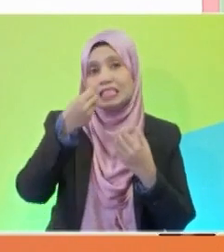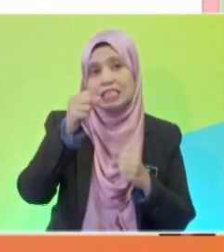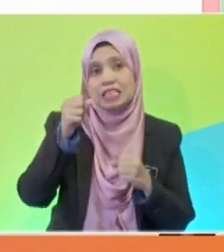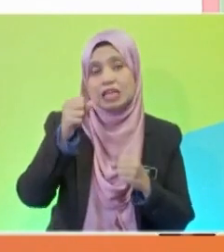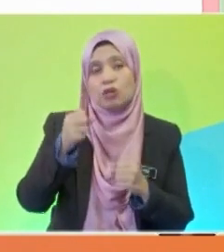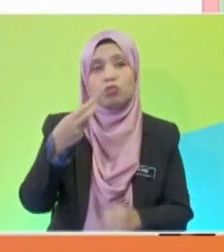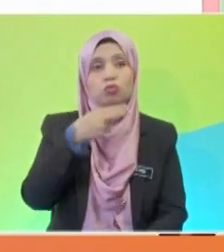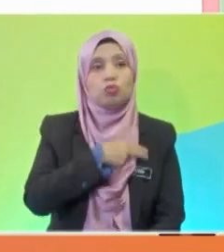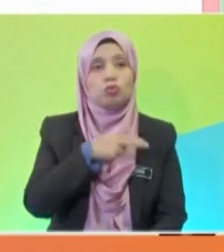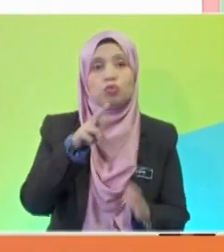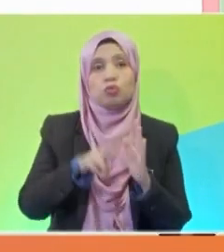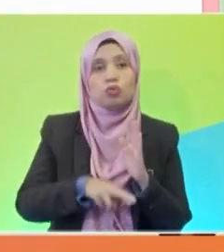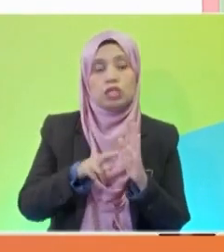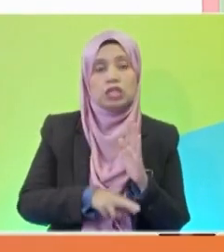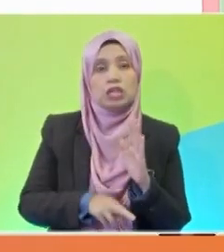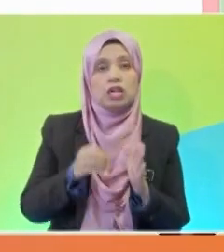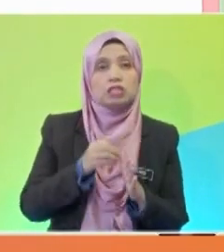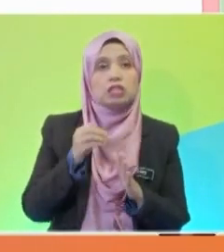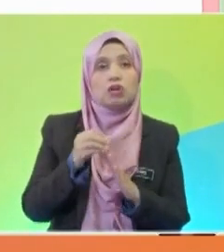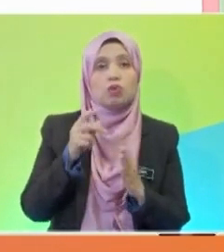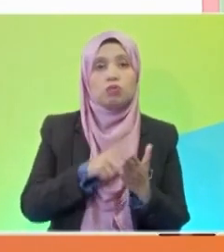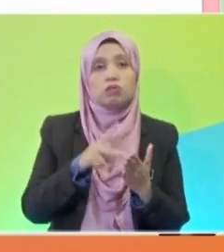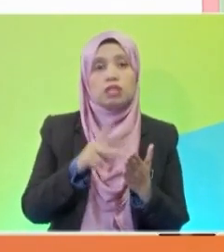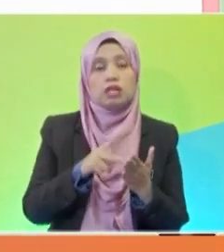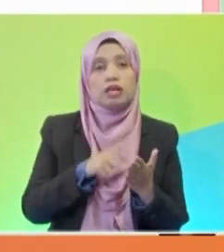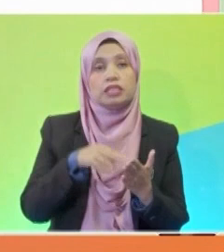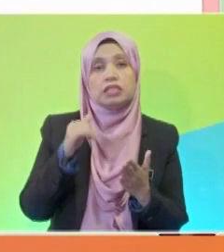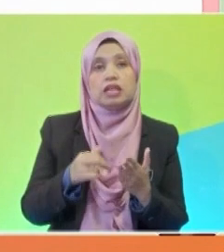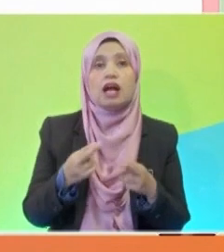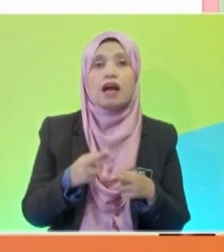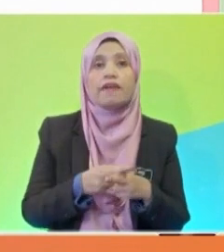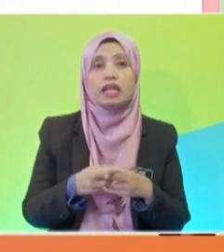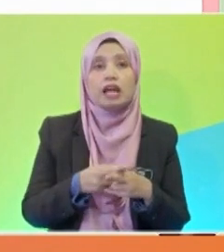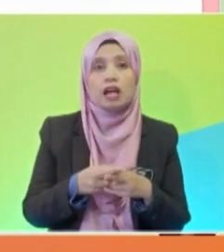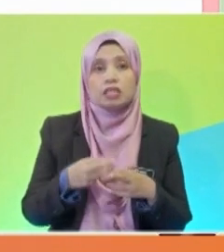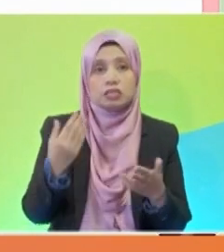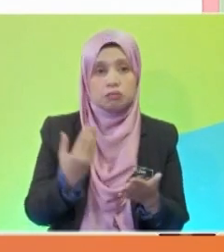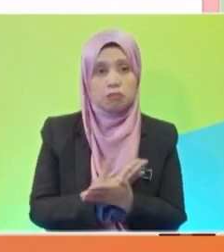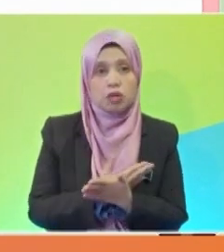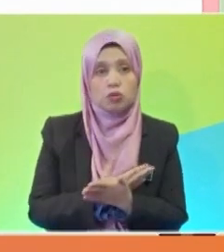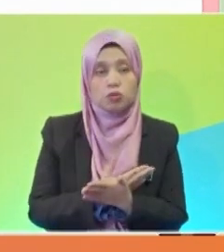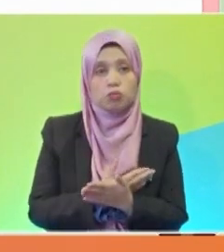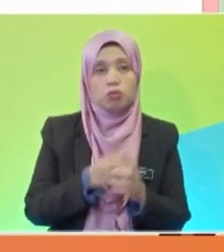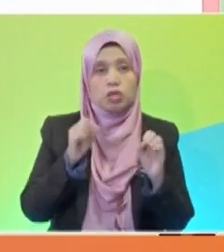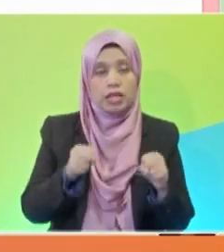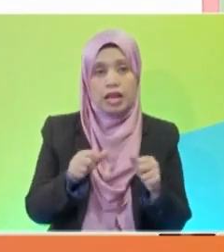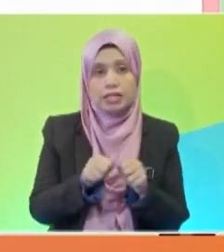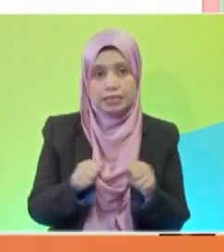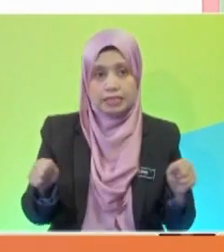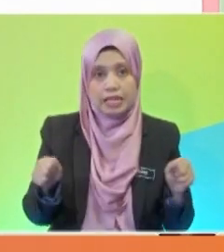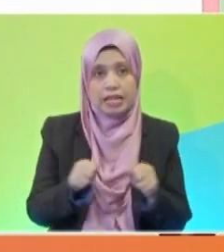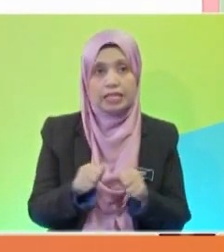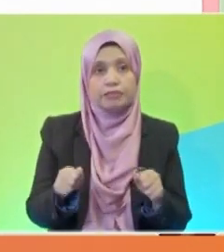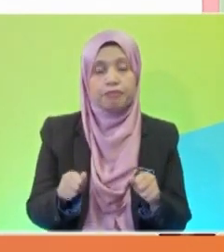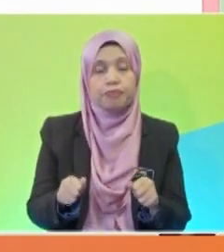untung rugi. Ataupun mungkin pengiraan-pengiraan menghitung yang sangat ringkas. Baik. Dan baru awak sediakan akaun pengasingan untung rugi. Seterusnya adalah,